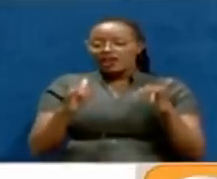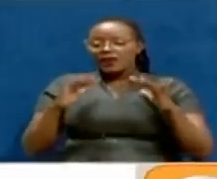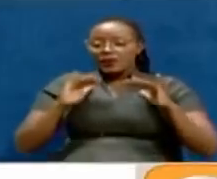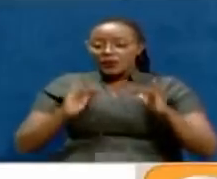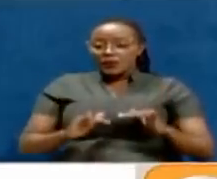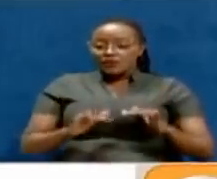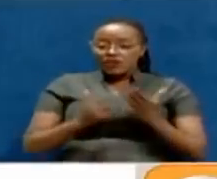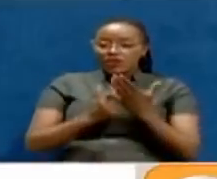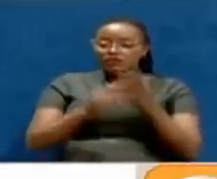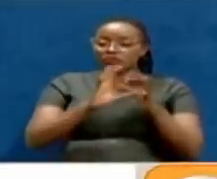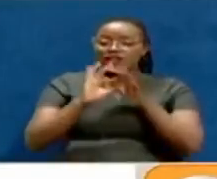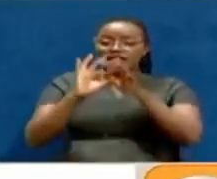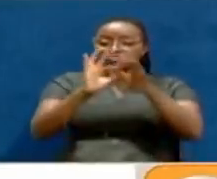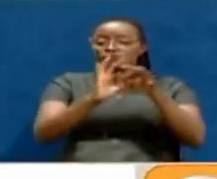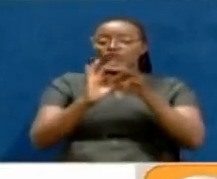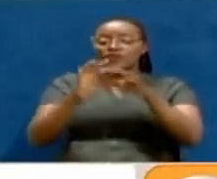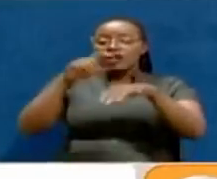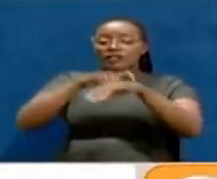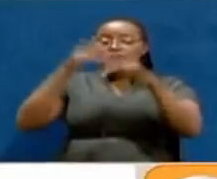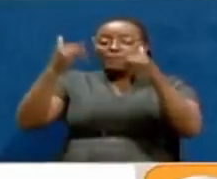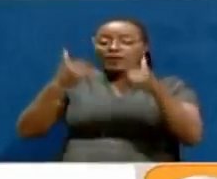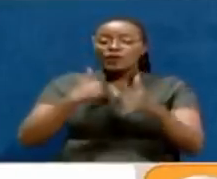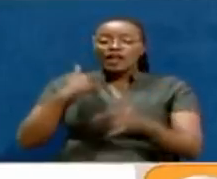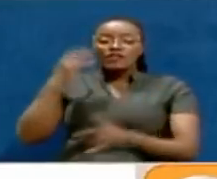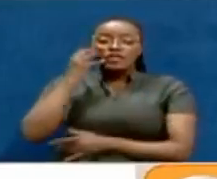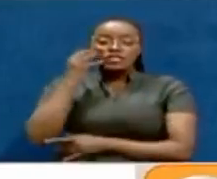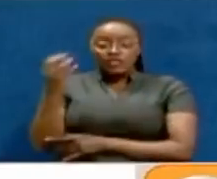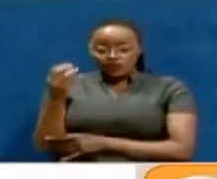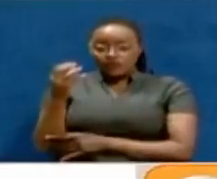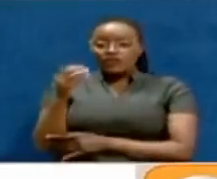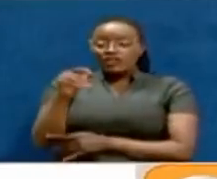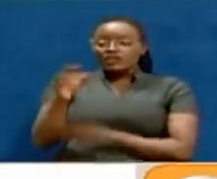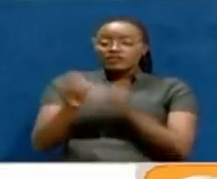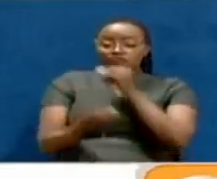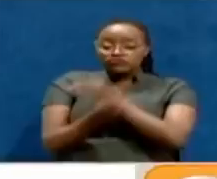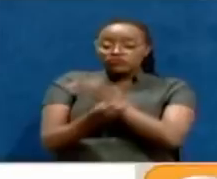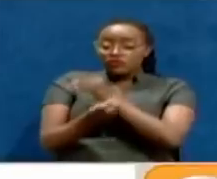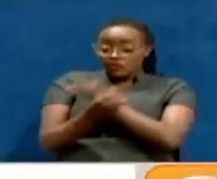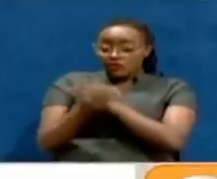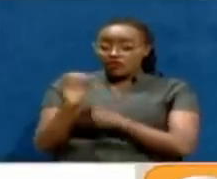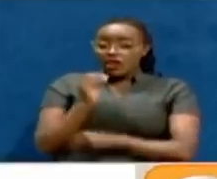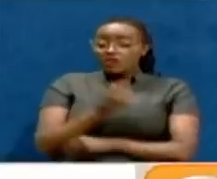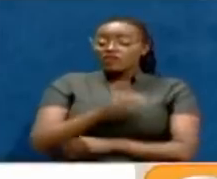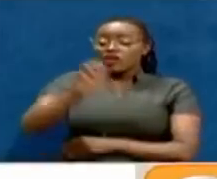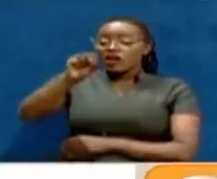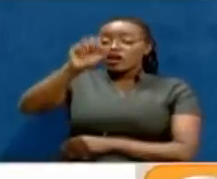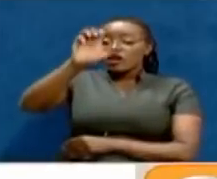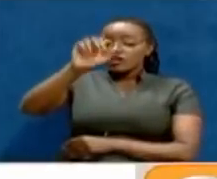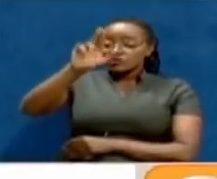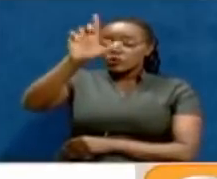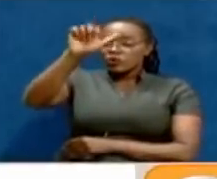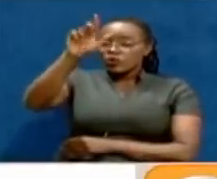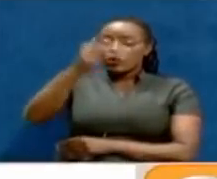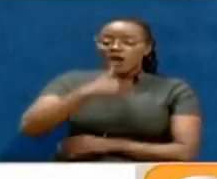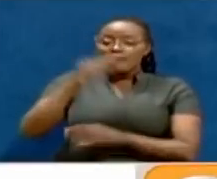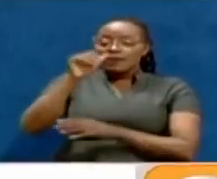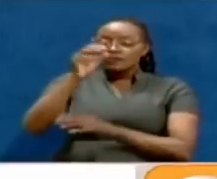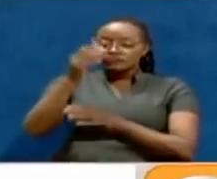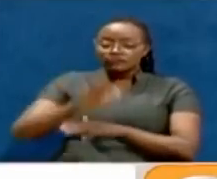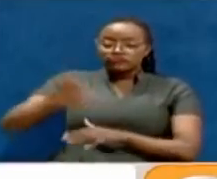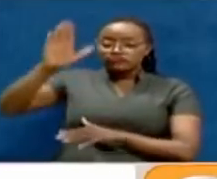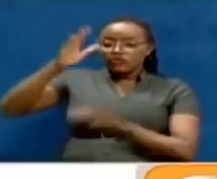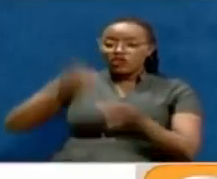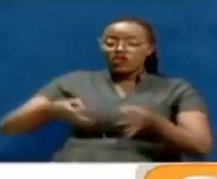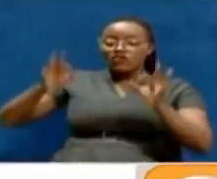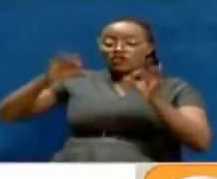wa maridhiano na umoja wakati huu wa msiba. Kama anavyoarifu Stephen Leto, Suluhu aliapishwa rasmi kuchukua nafasi